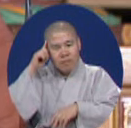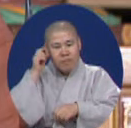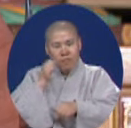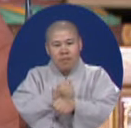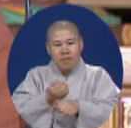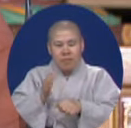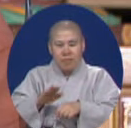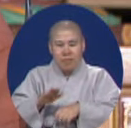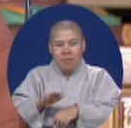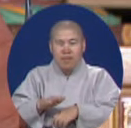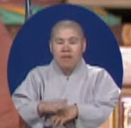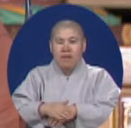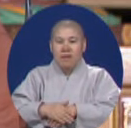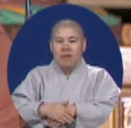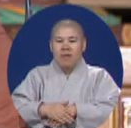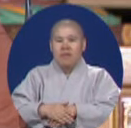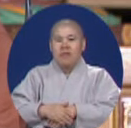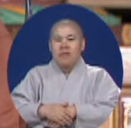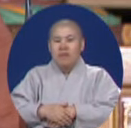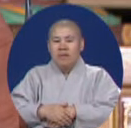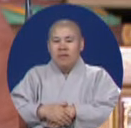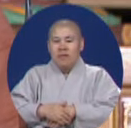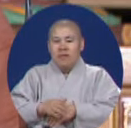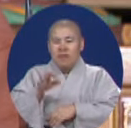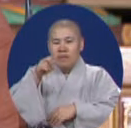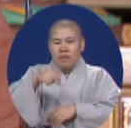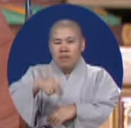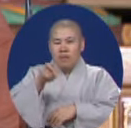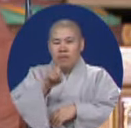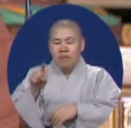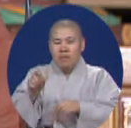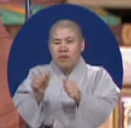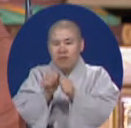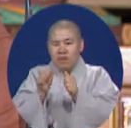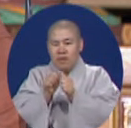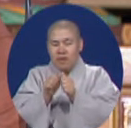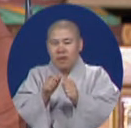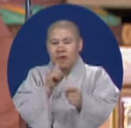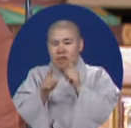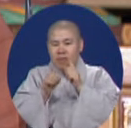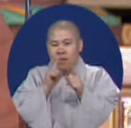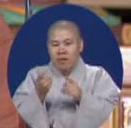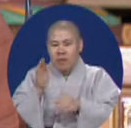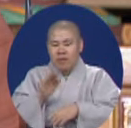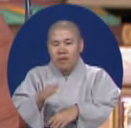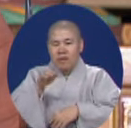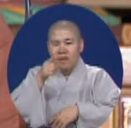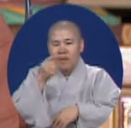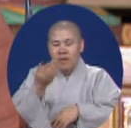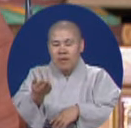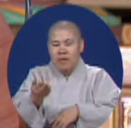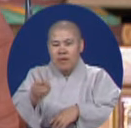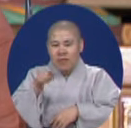유마경 부사의 품에 있는 얘기인데 그러니까 유마거사가 딱 지적을 하기를 그대는